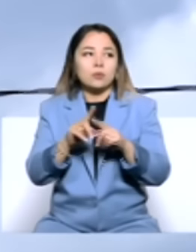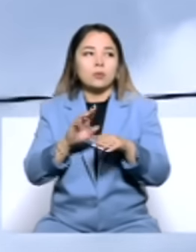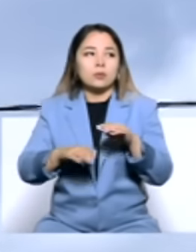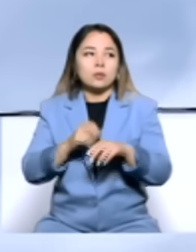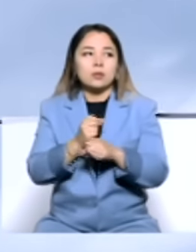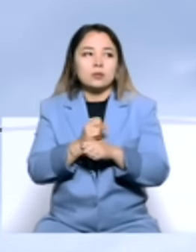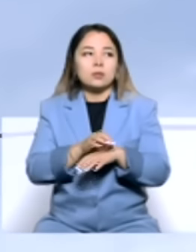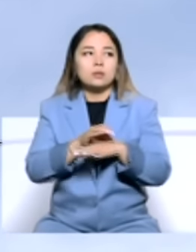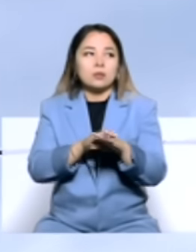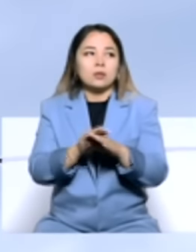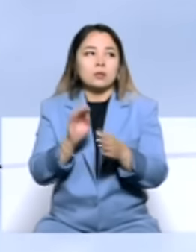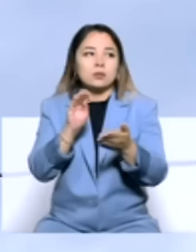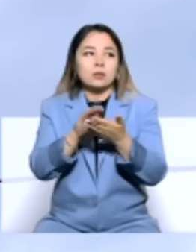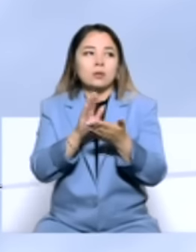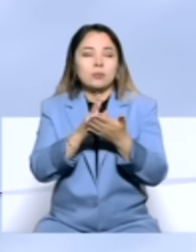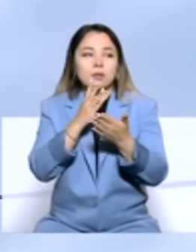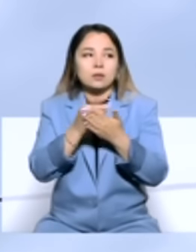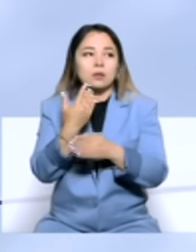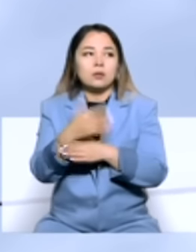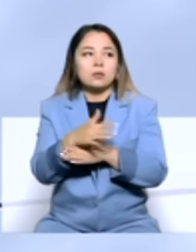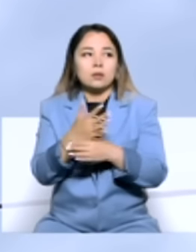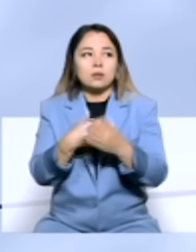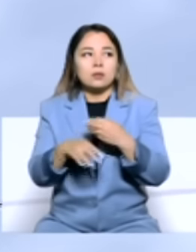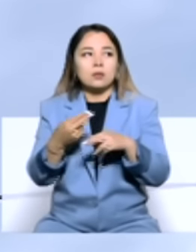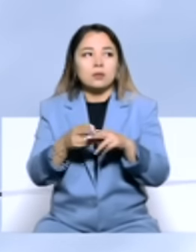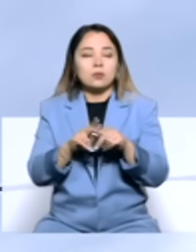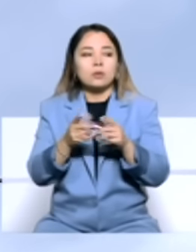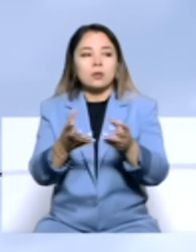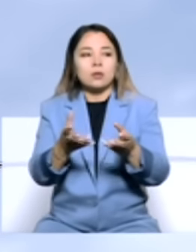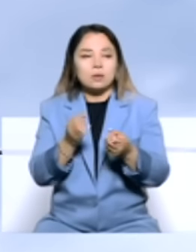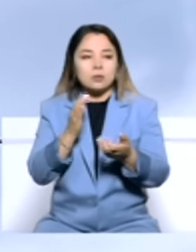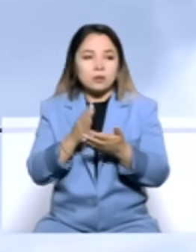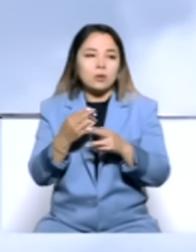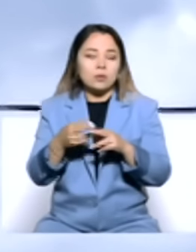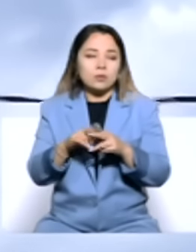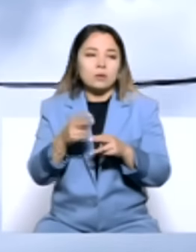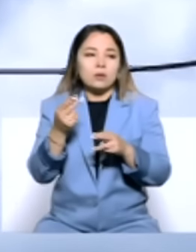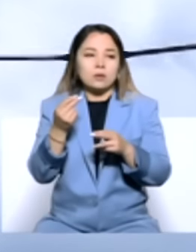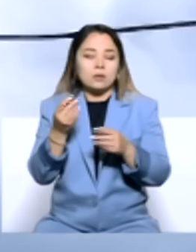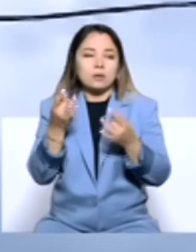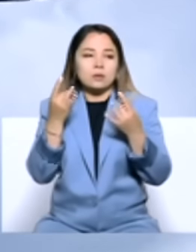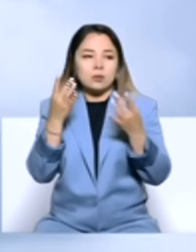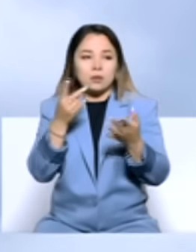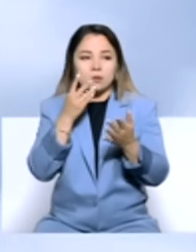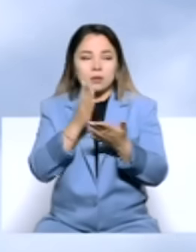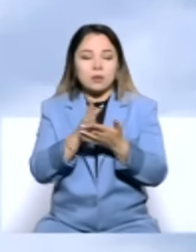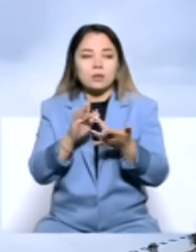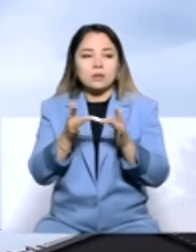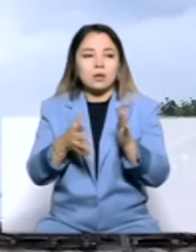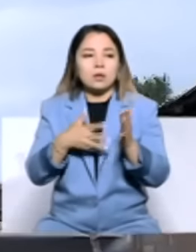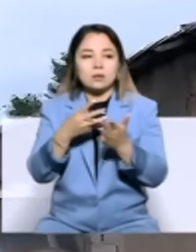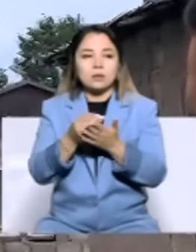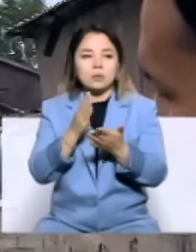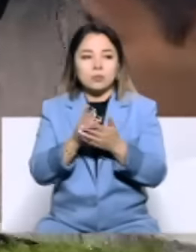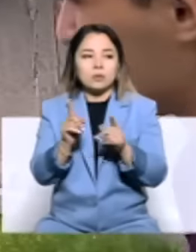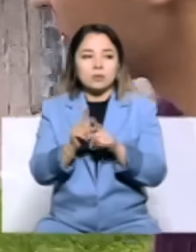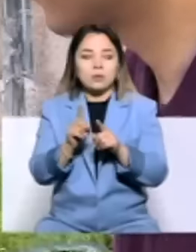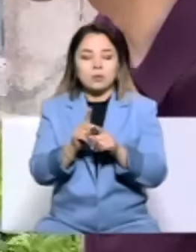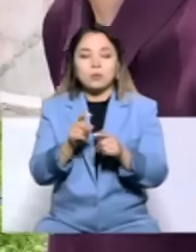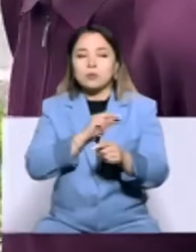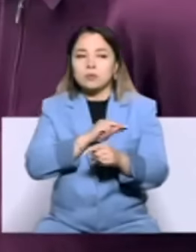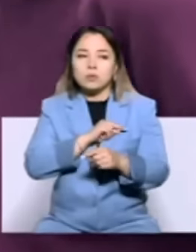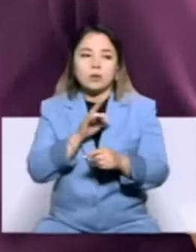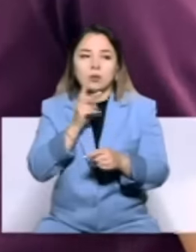иштеп анандай орнотуп койдук. Далага чыксак айтып бирдеме алабыз. Сол акчабыз текке кетип жатып го, ага интернетке төлөгөн. Ай сайын